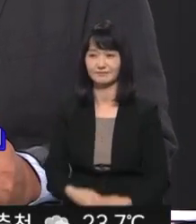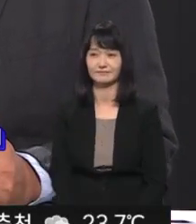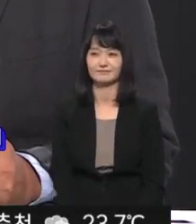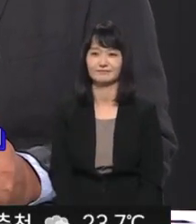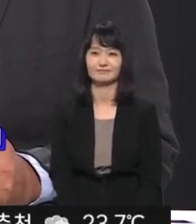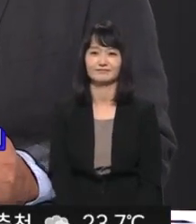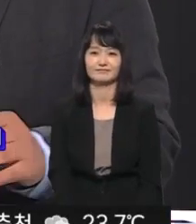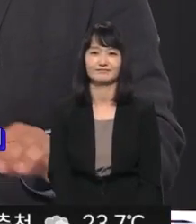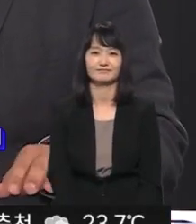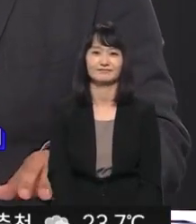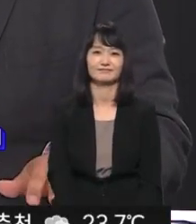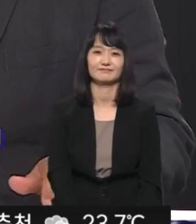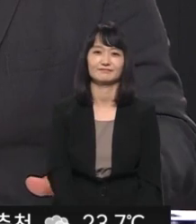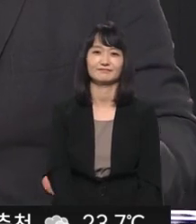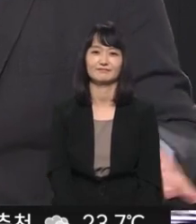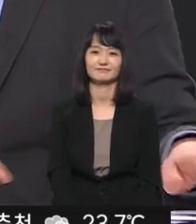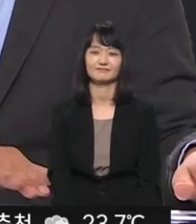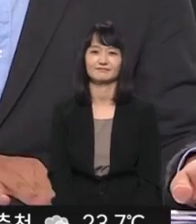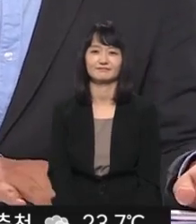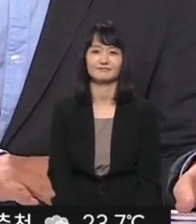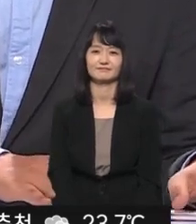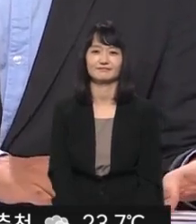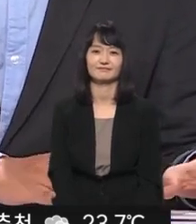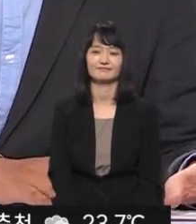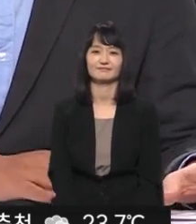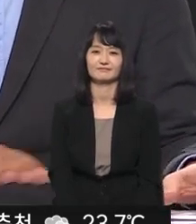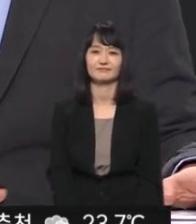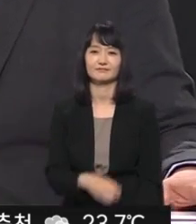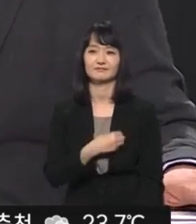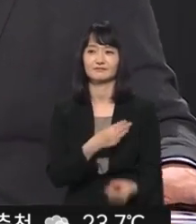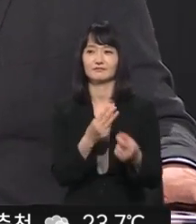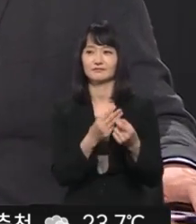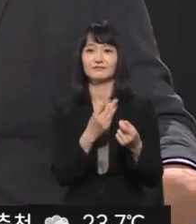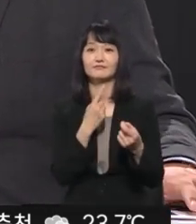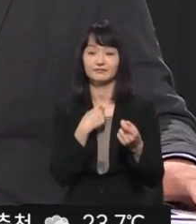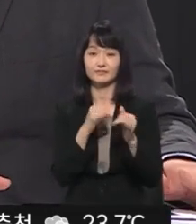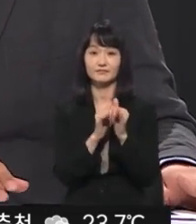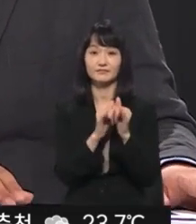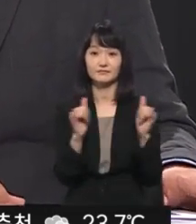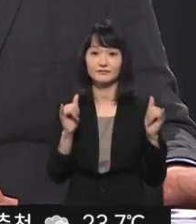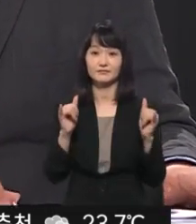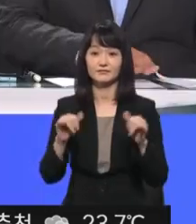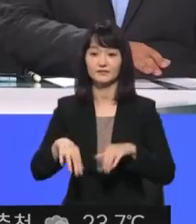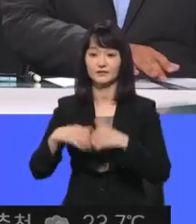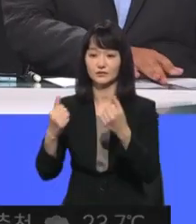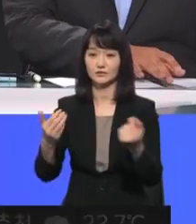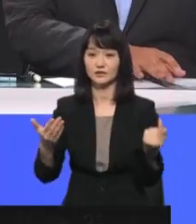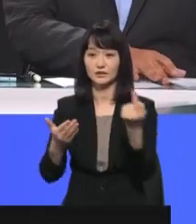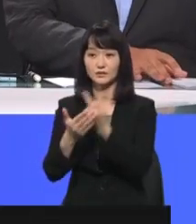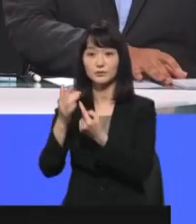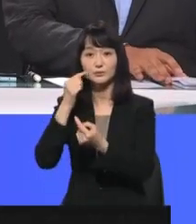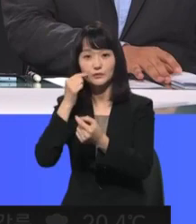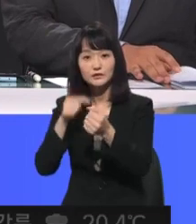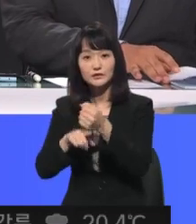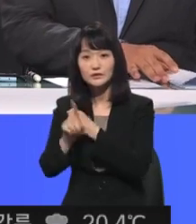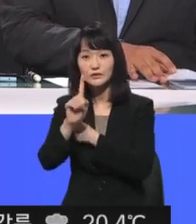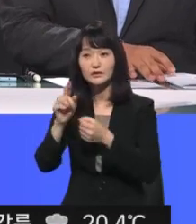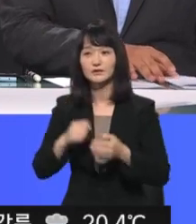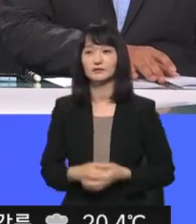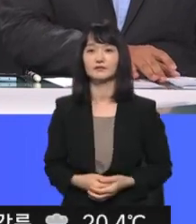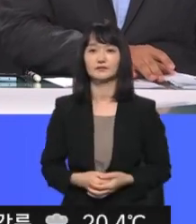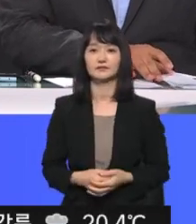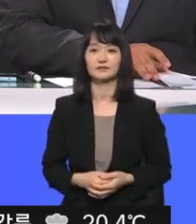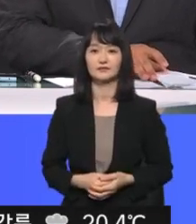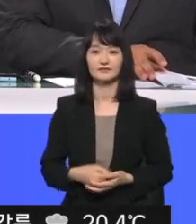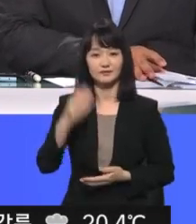다 되는거 같습니다 예 넘겨서 가보자 그래서 3서 누웠는데 왜 여의도 못 간 야 이런 입장을 피력한 적이 있거든요 대한민국 국민이 되다 유세프